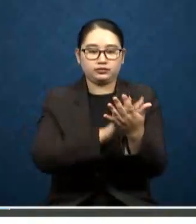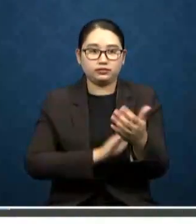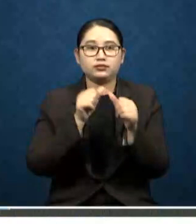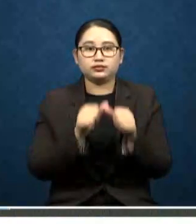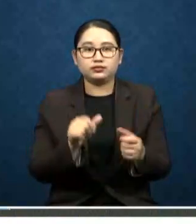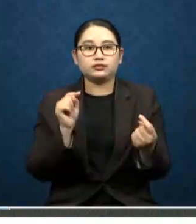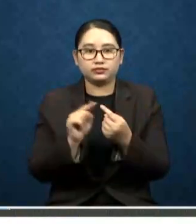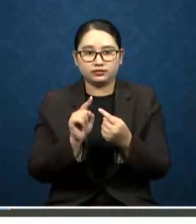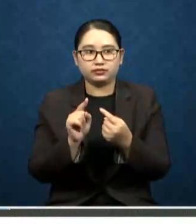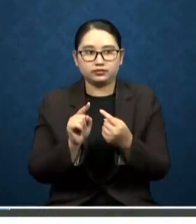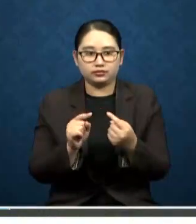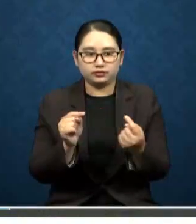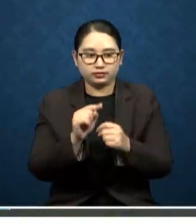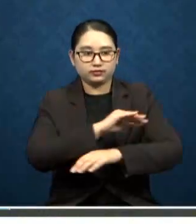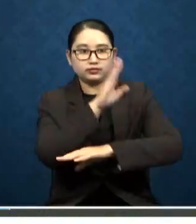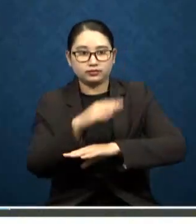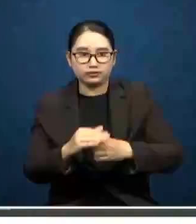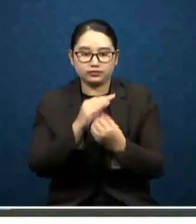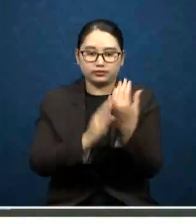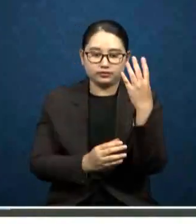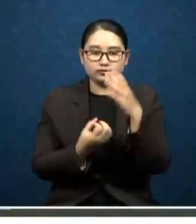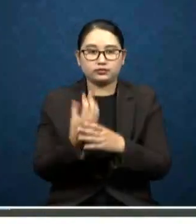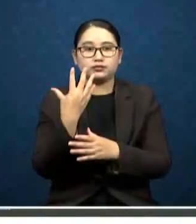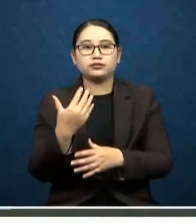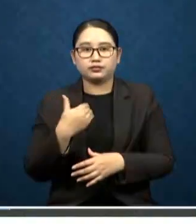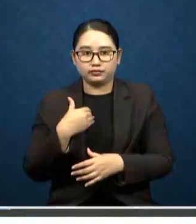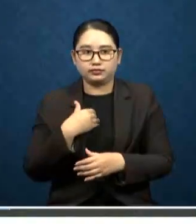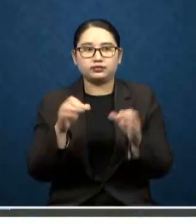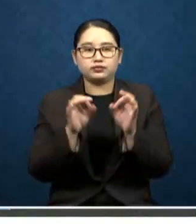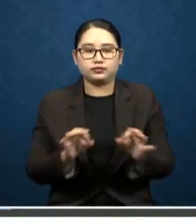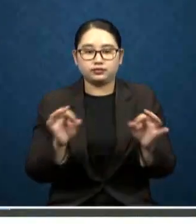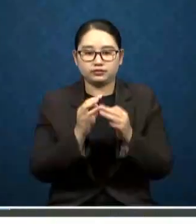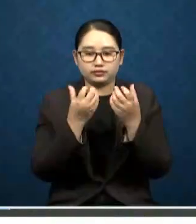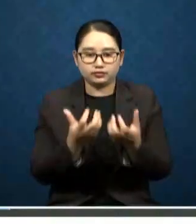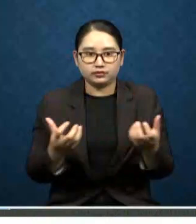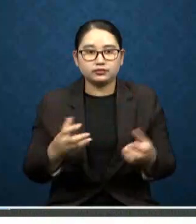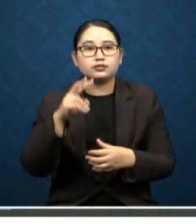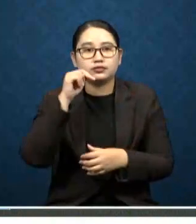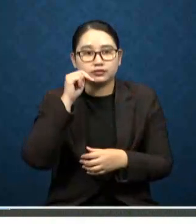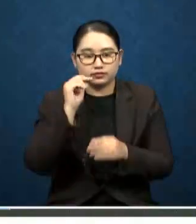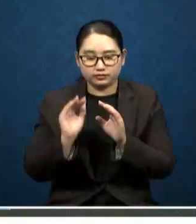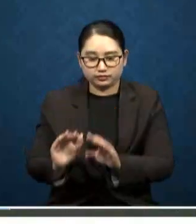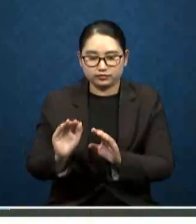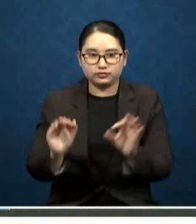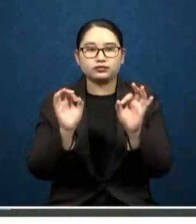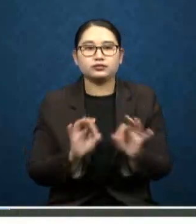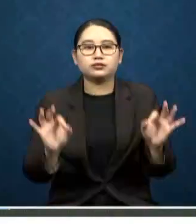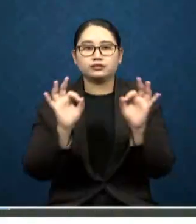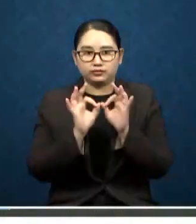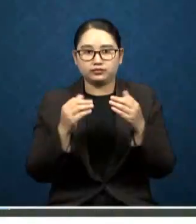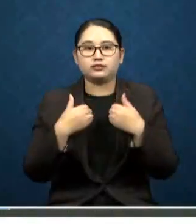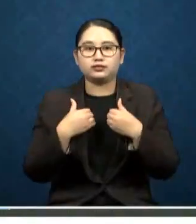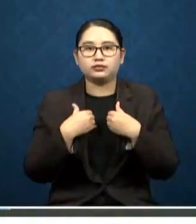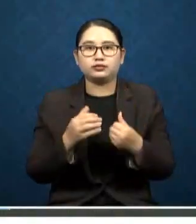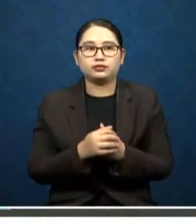ราบลุ่มแต่บางแห่งก็เป็นภูเขานั้นการที่จะเก็บกักน้ำเนี่ยมันจึงเป็นเรื่องที่